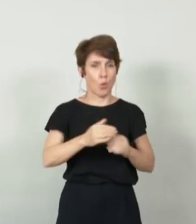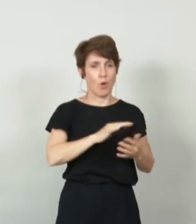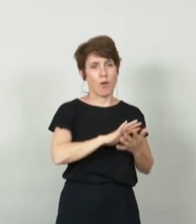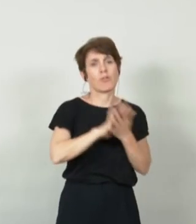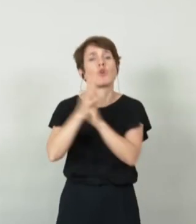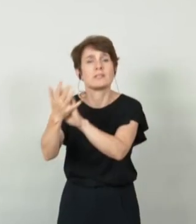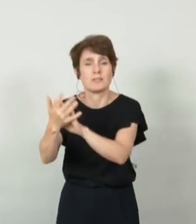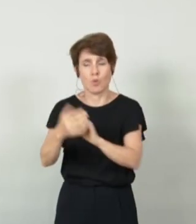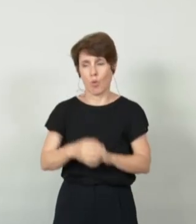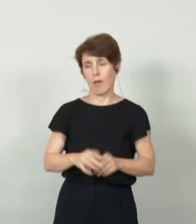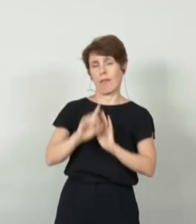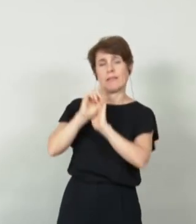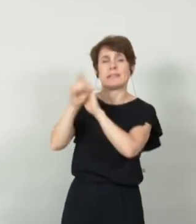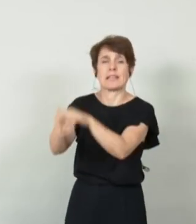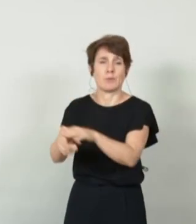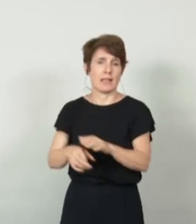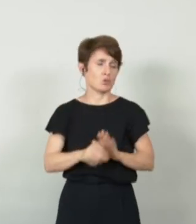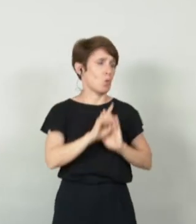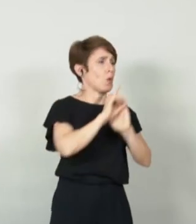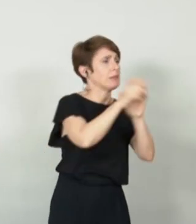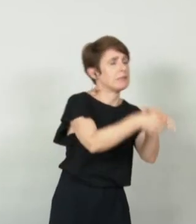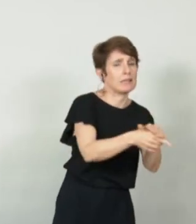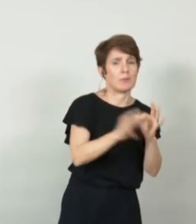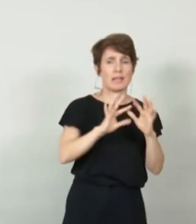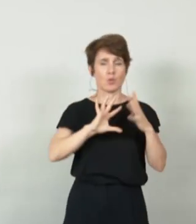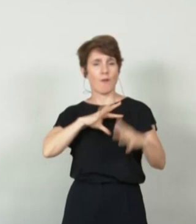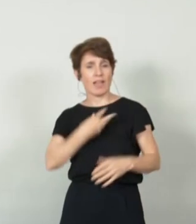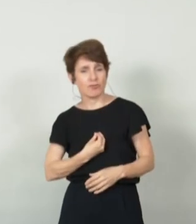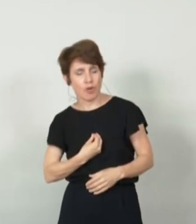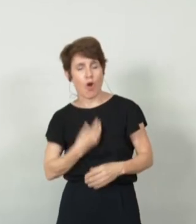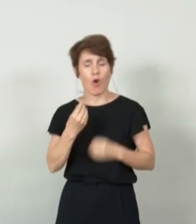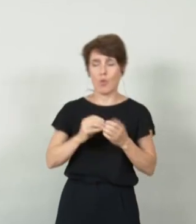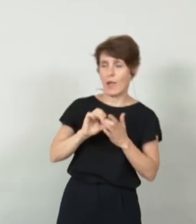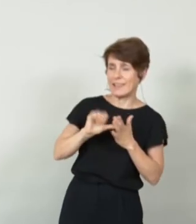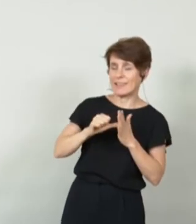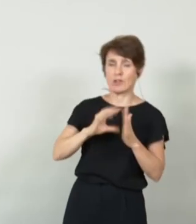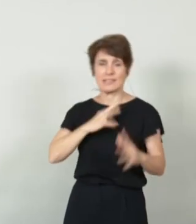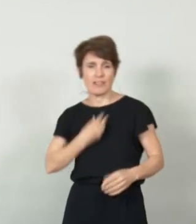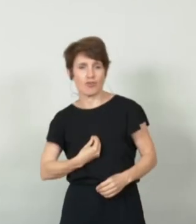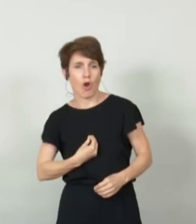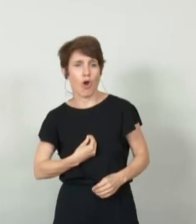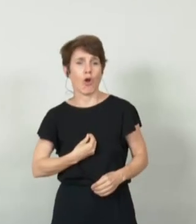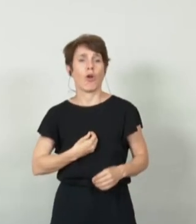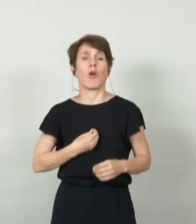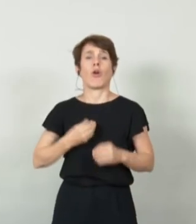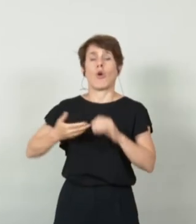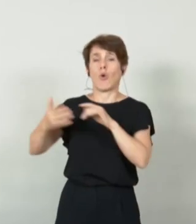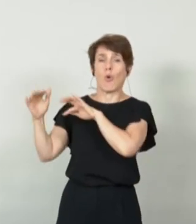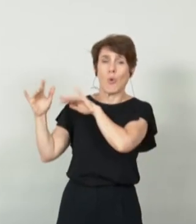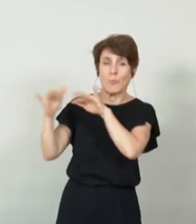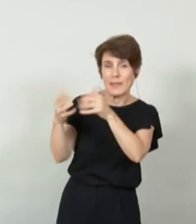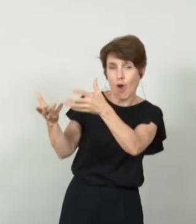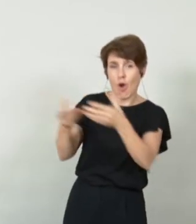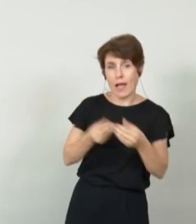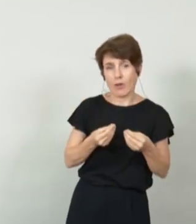les discriminations liées aux gens à l'orientation sexuelle ou à l'identité de gens l'accueil des migrants il y a